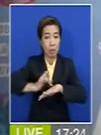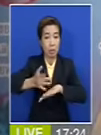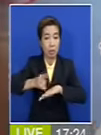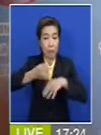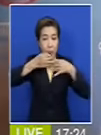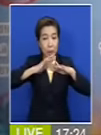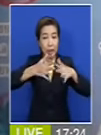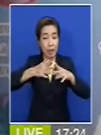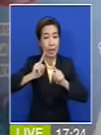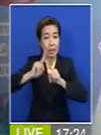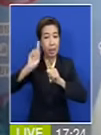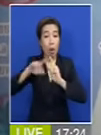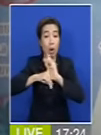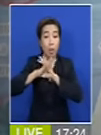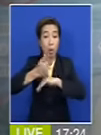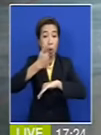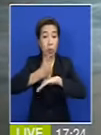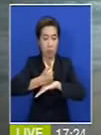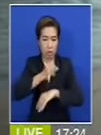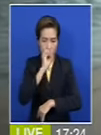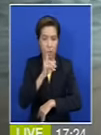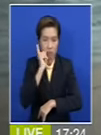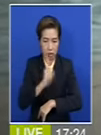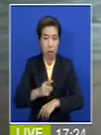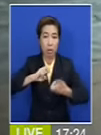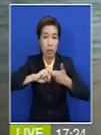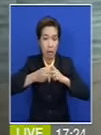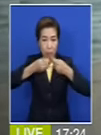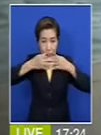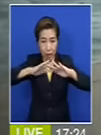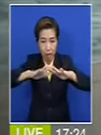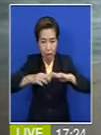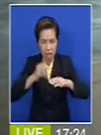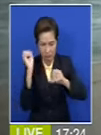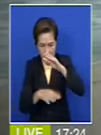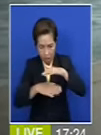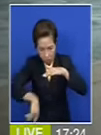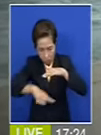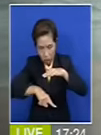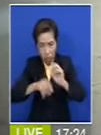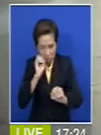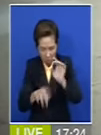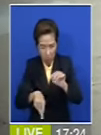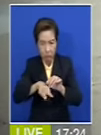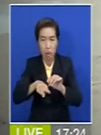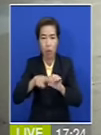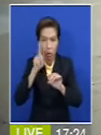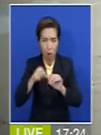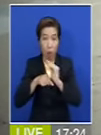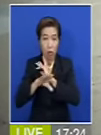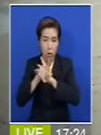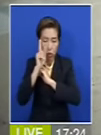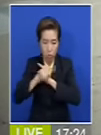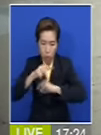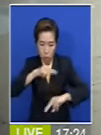เลและชายฝั่งที่1จังหวัดระยองบอกว่าสภาวะปัญหาขยะใต้ท้องทะเลระยองต้องได้รับการดูแลอย่างต่อเนื่องเพราะพื้น